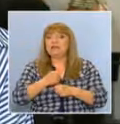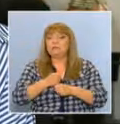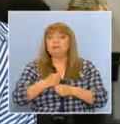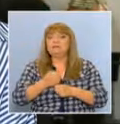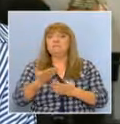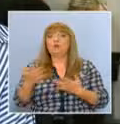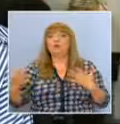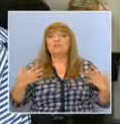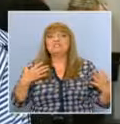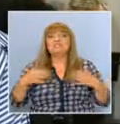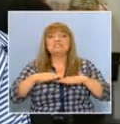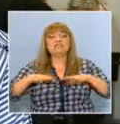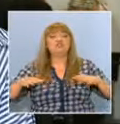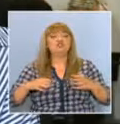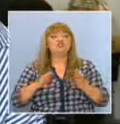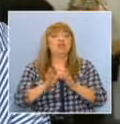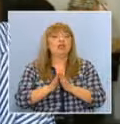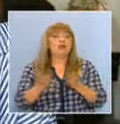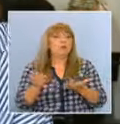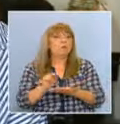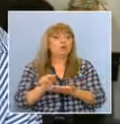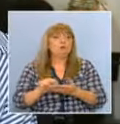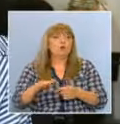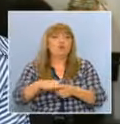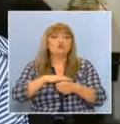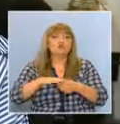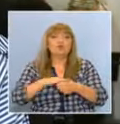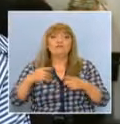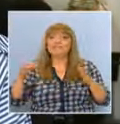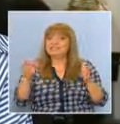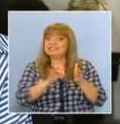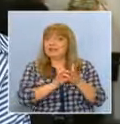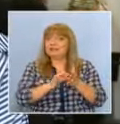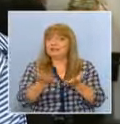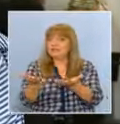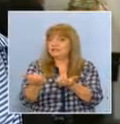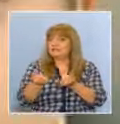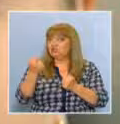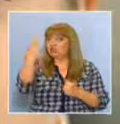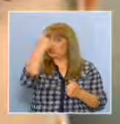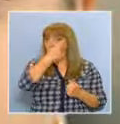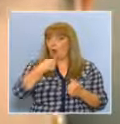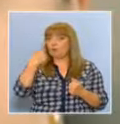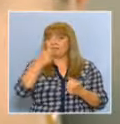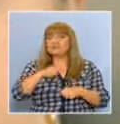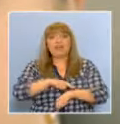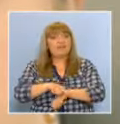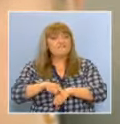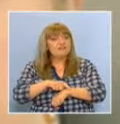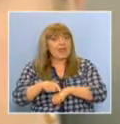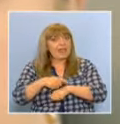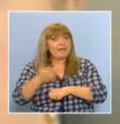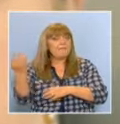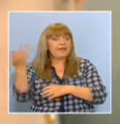произведения, като основната цел е да ги научим да извличат образ, да проучват време, характер, всичко,